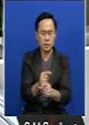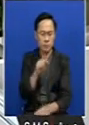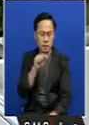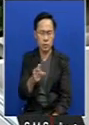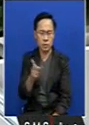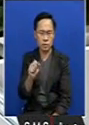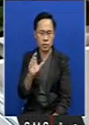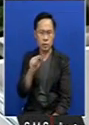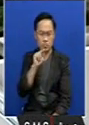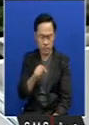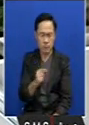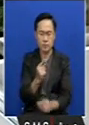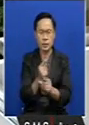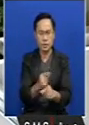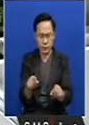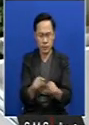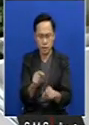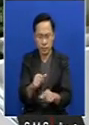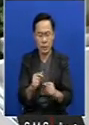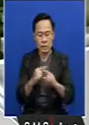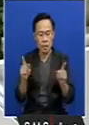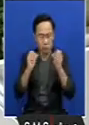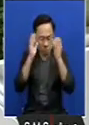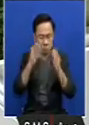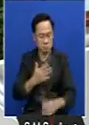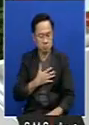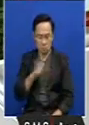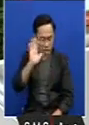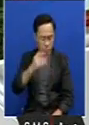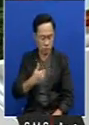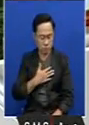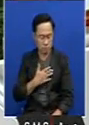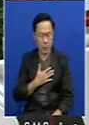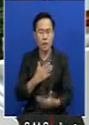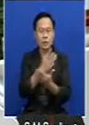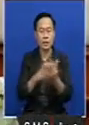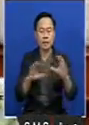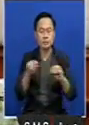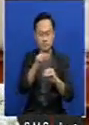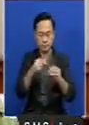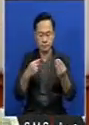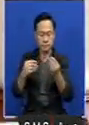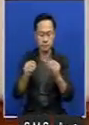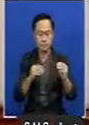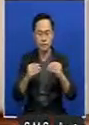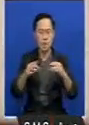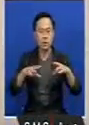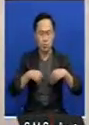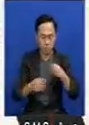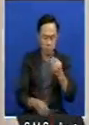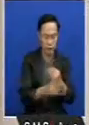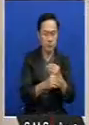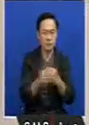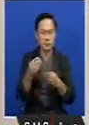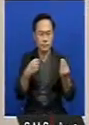ใบสั่งของคสชและแม่น้ำอีก 3สายแต่ในที่สุดอาจารย์ก็ยอมถอยออกมาครึ่งนึงค่ะคุณผู้ชมยอมเขียร่าง